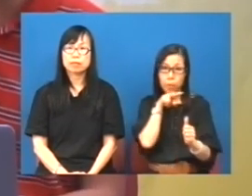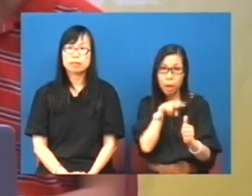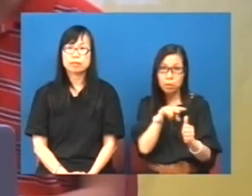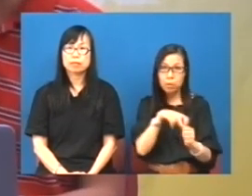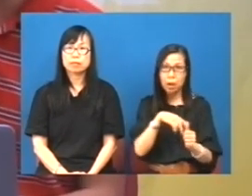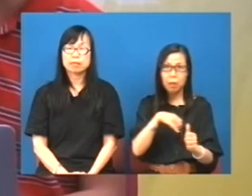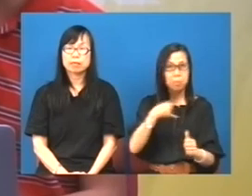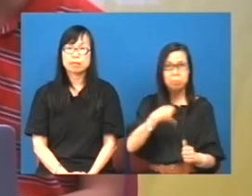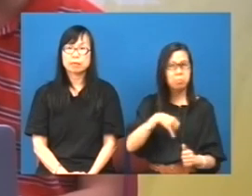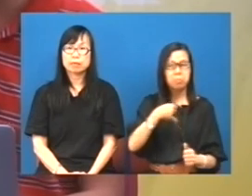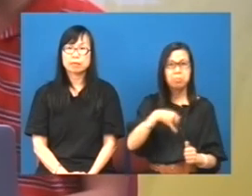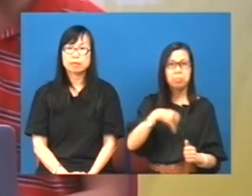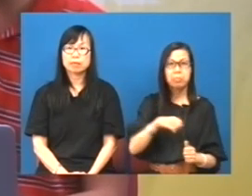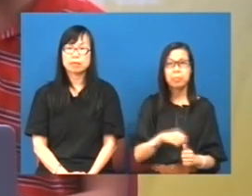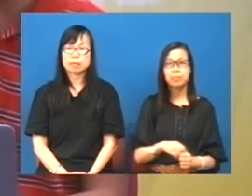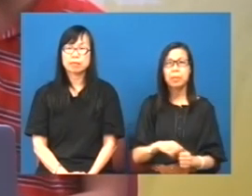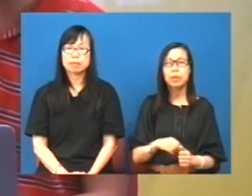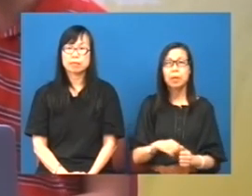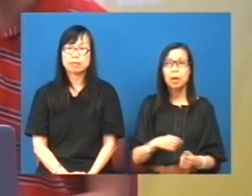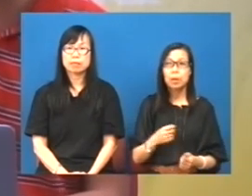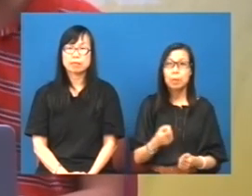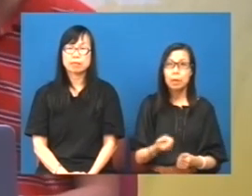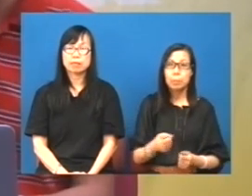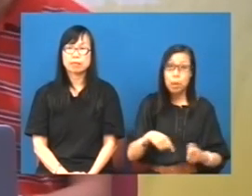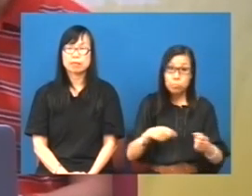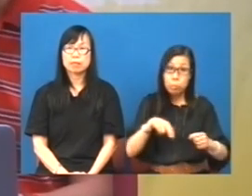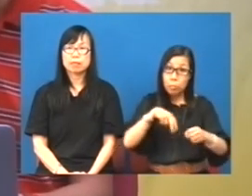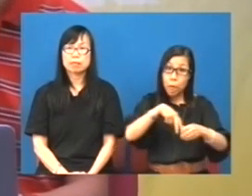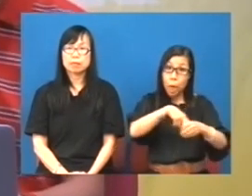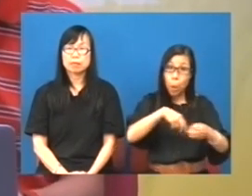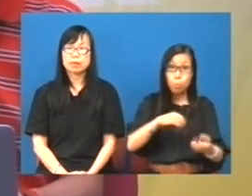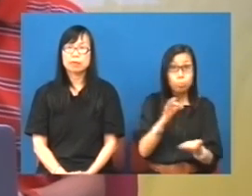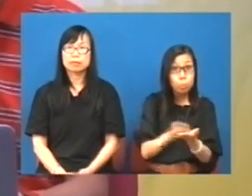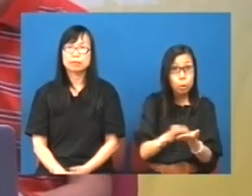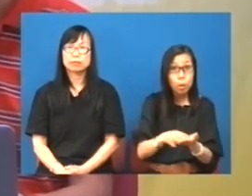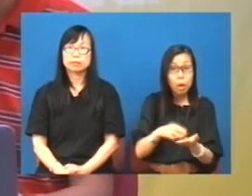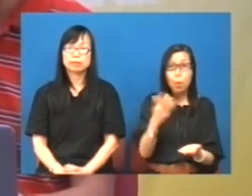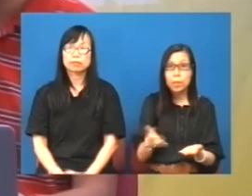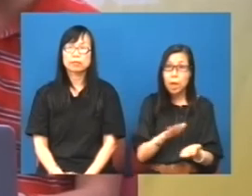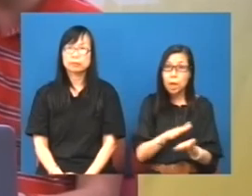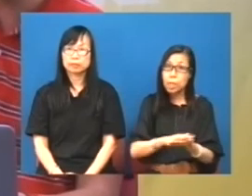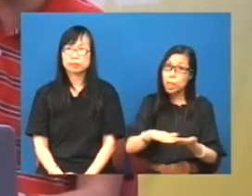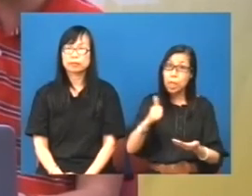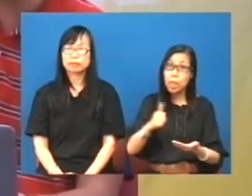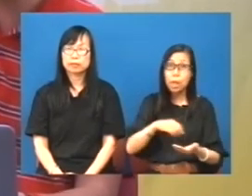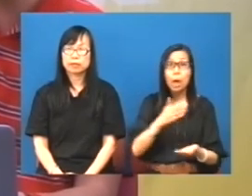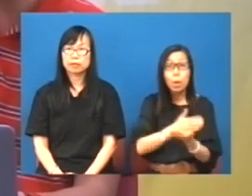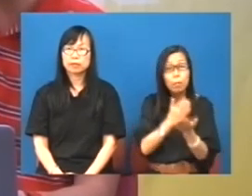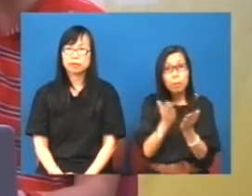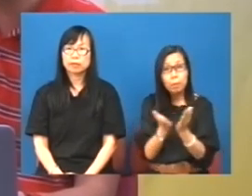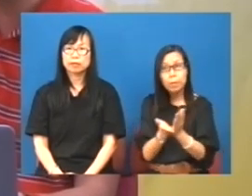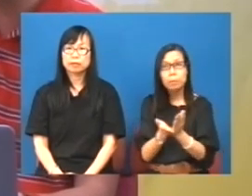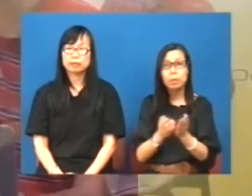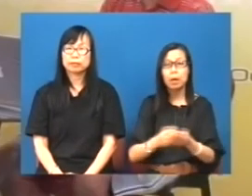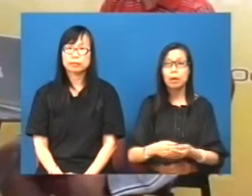營機構的服務表現不單止你說球場甚至你說可能清潔各方面其實判了出去之後